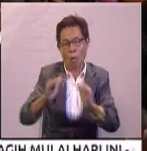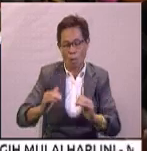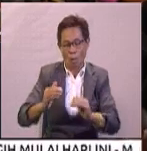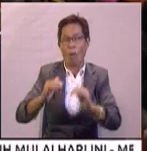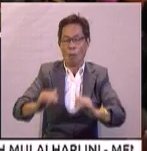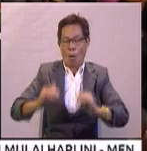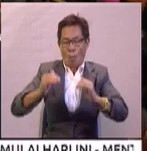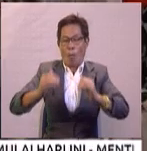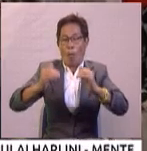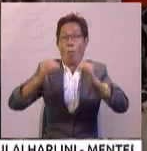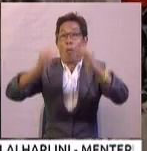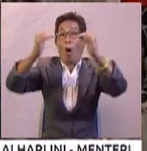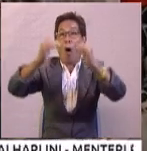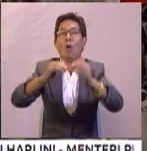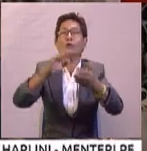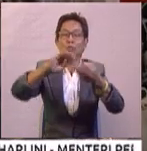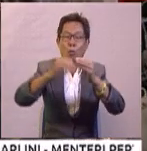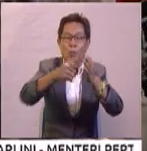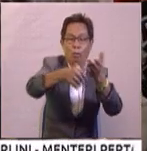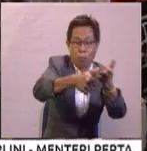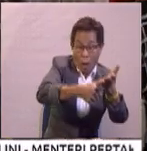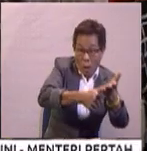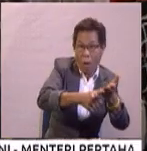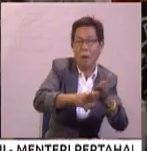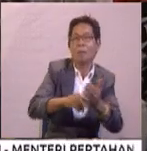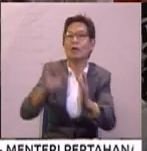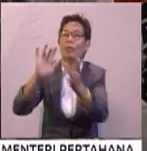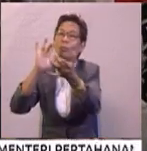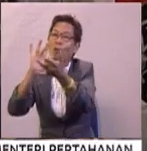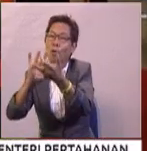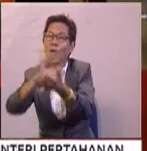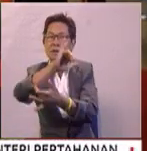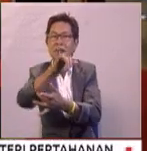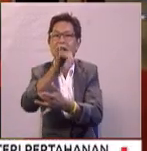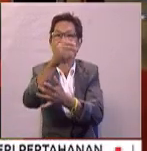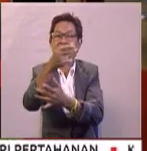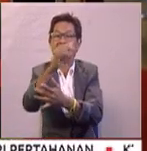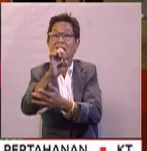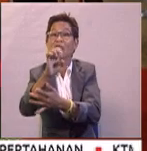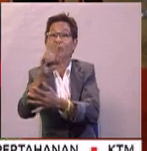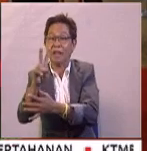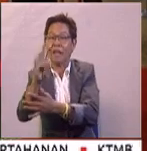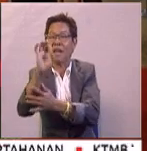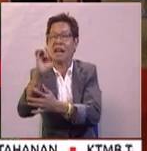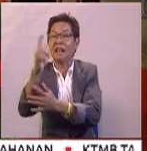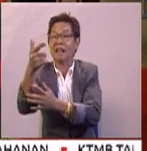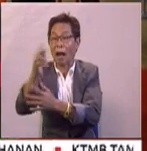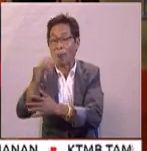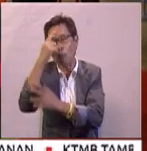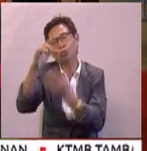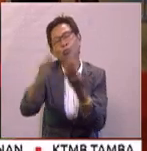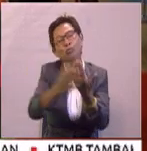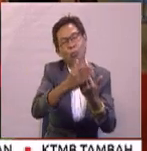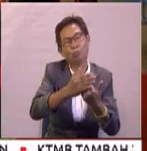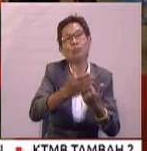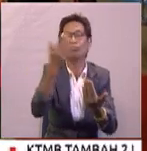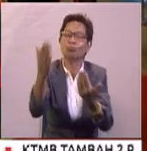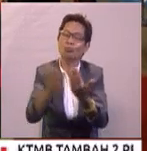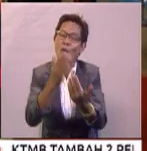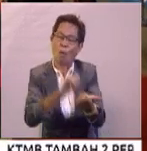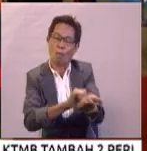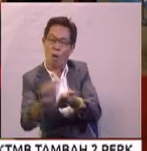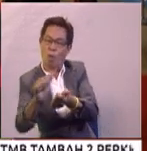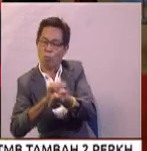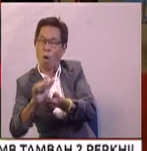kad pengenalan baharu dengan menghubungi pusat panggilan JHEV ATM bagi memudahkan proses kelulusan